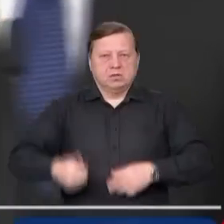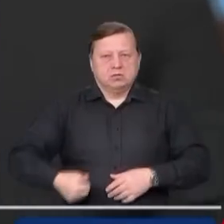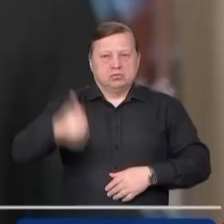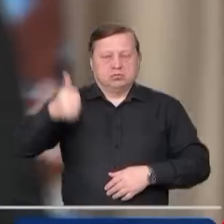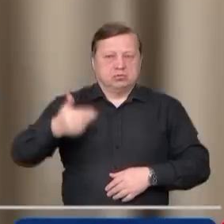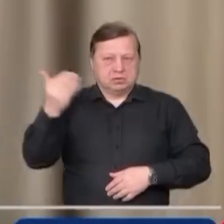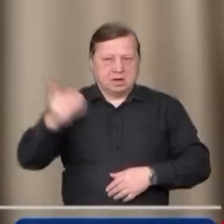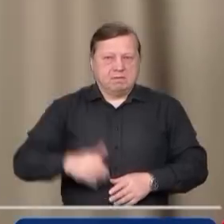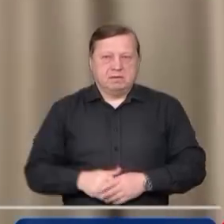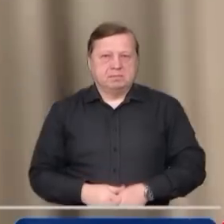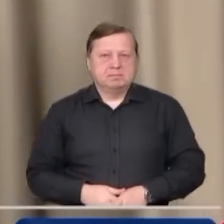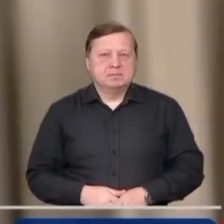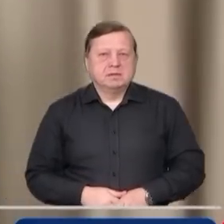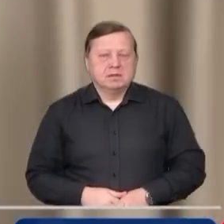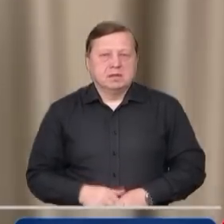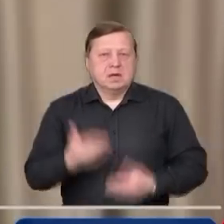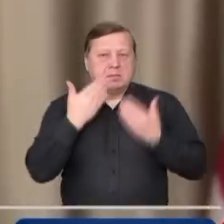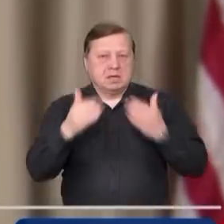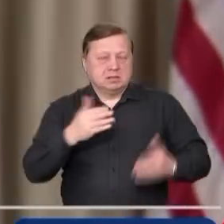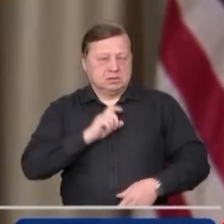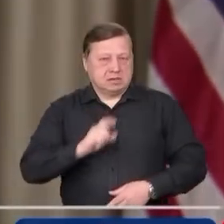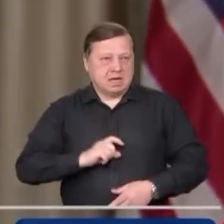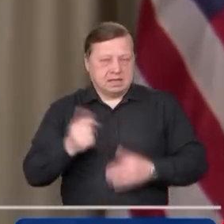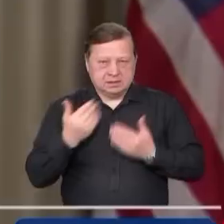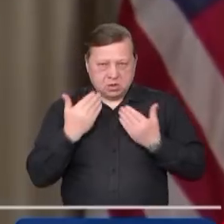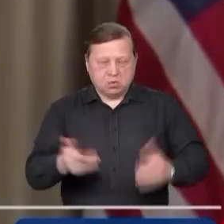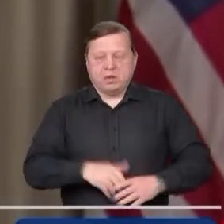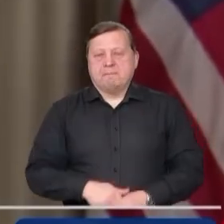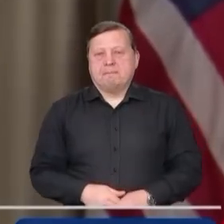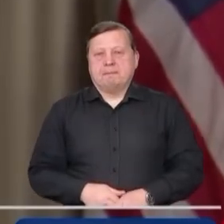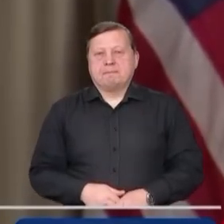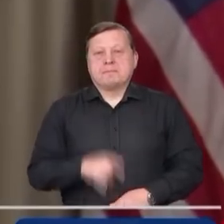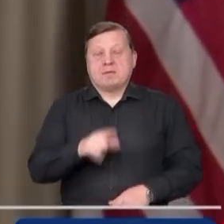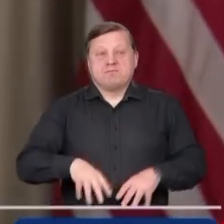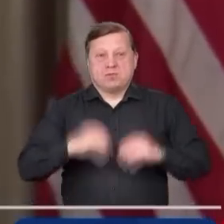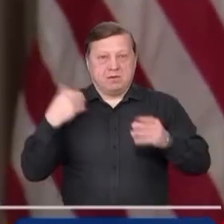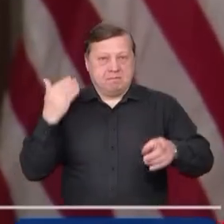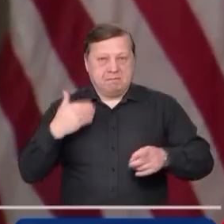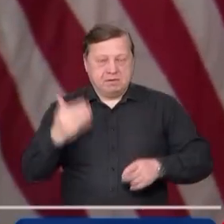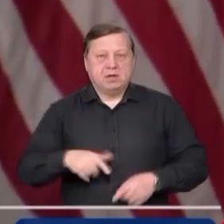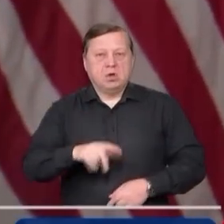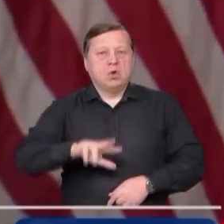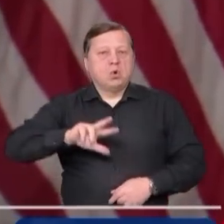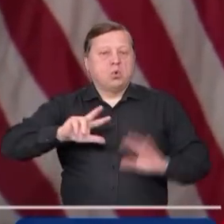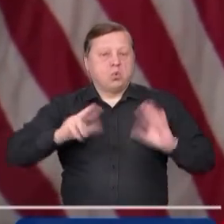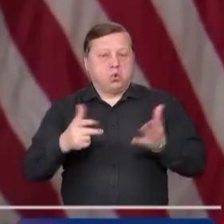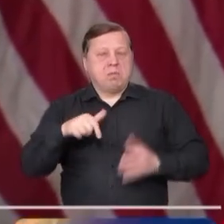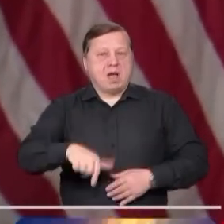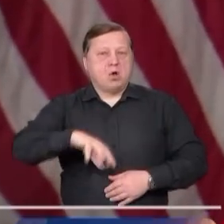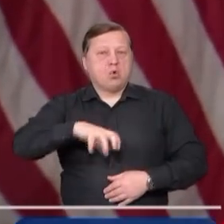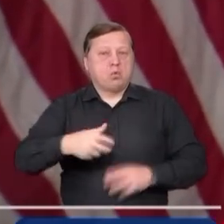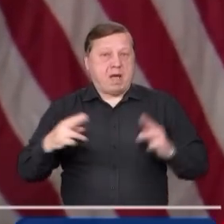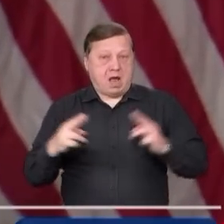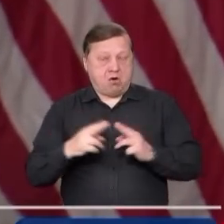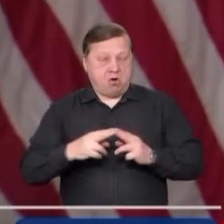sztabu. Dziękuję bardzo, panie sekretarzu, za prowadzenie 8 grupy kontaktowej